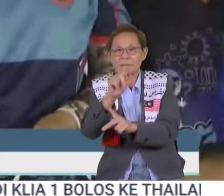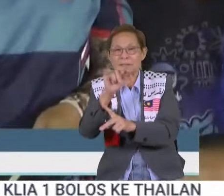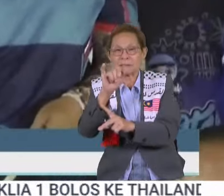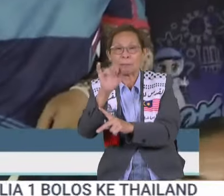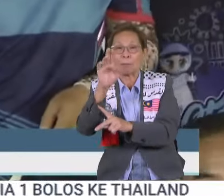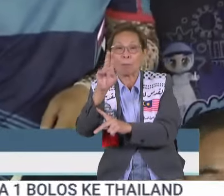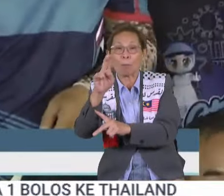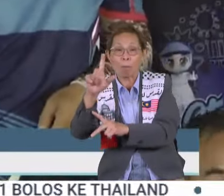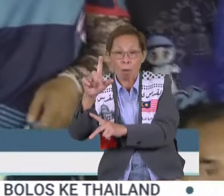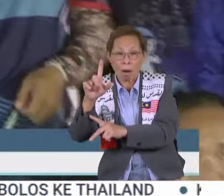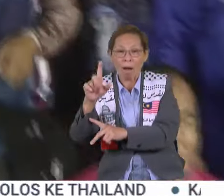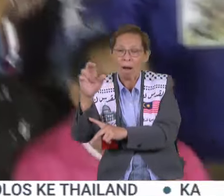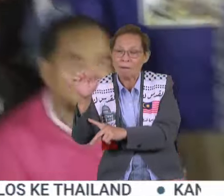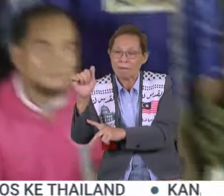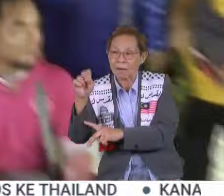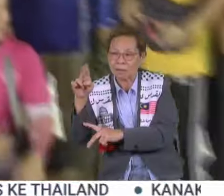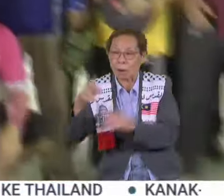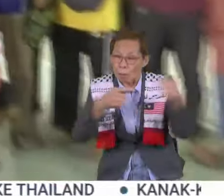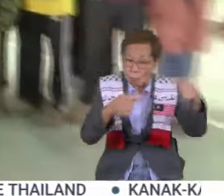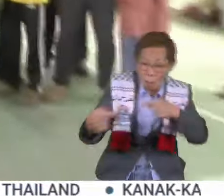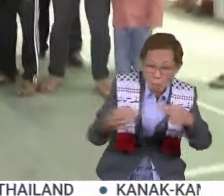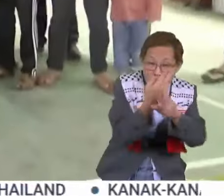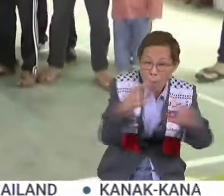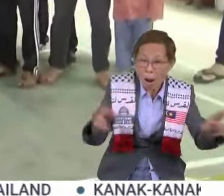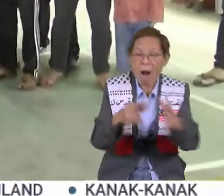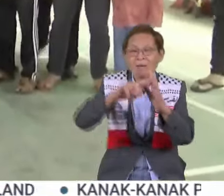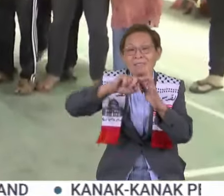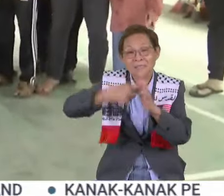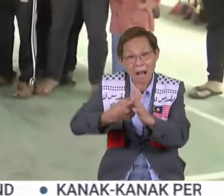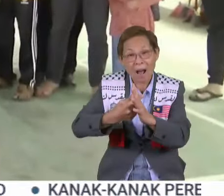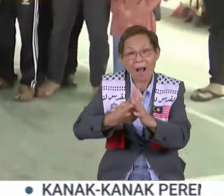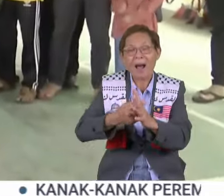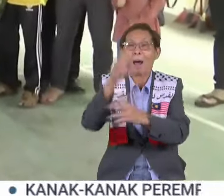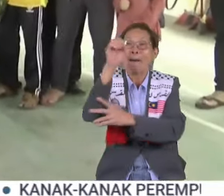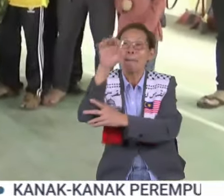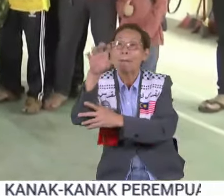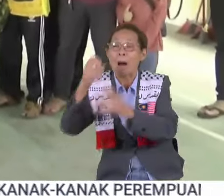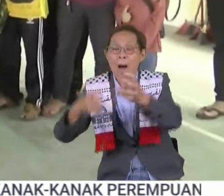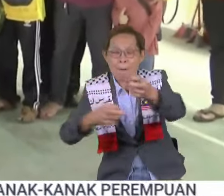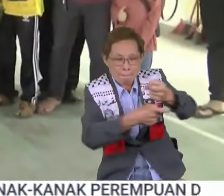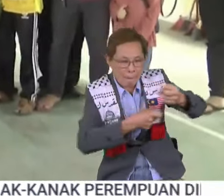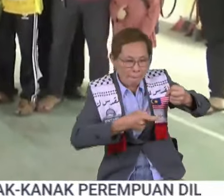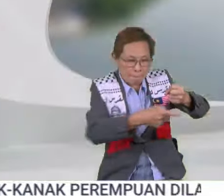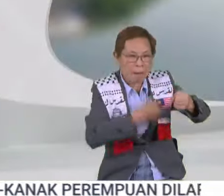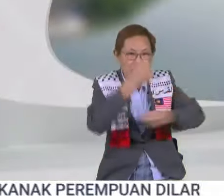Ranau. Pertandingan merupakan antara persiapan pelancaran Pesta Keamatan tahun ini.